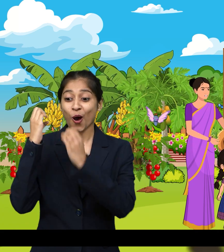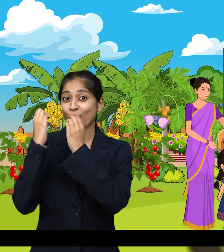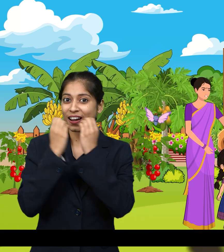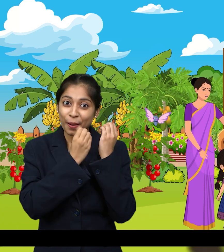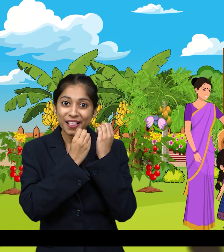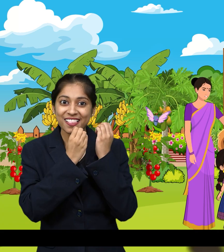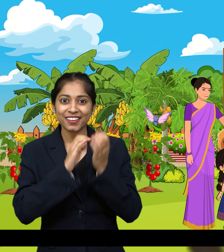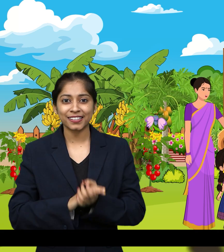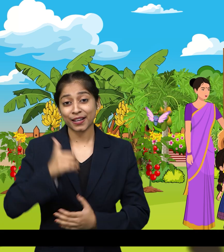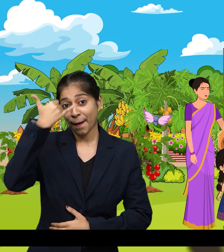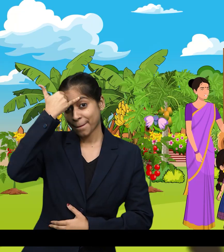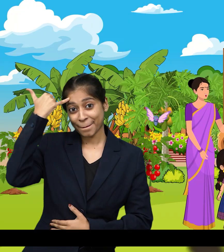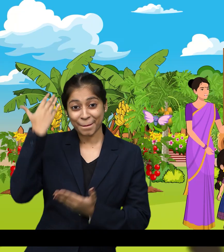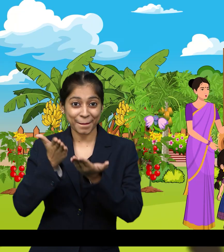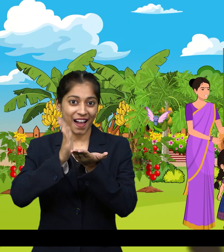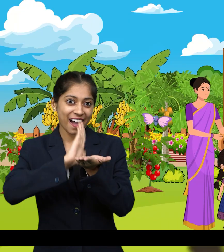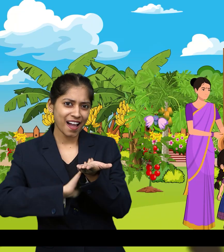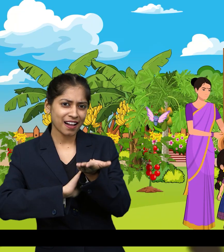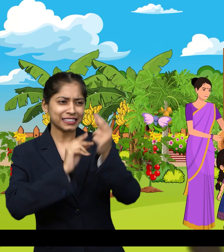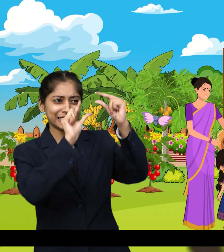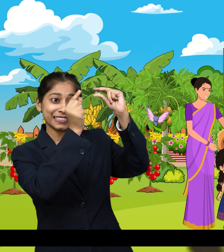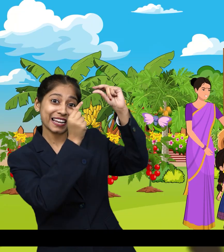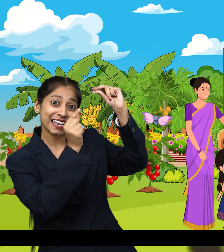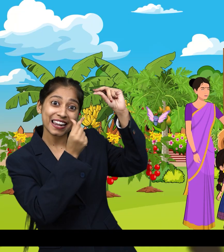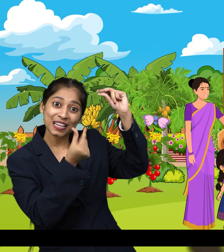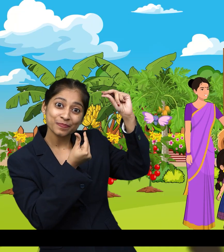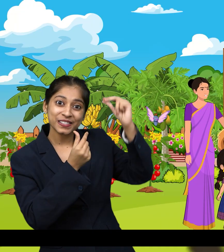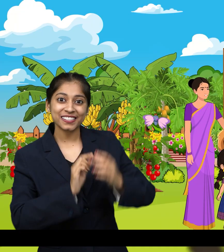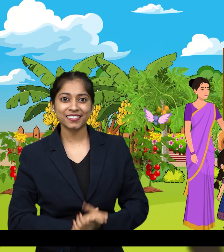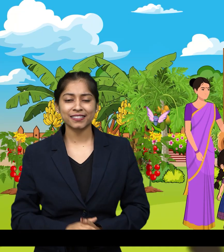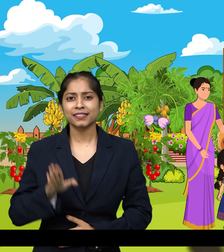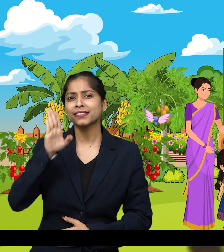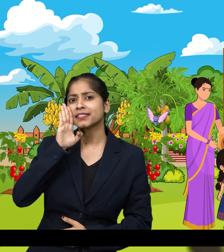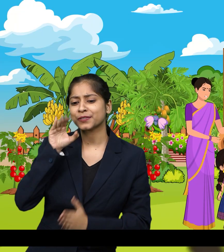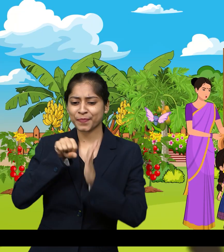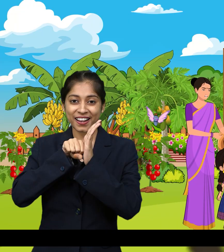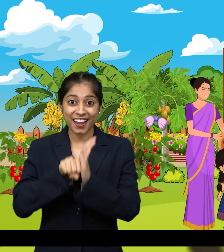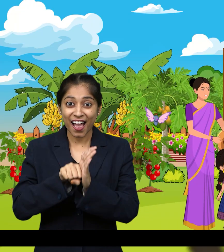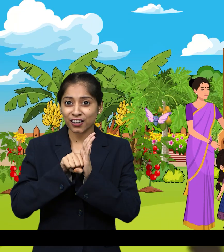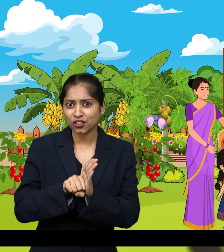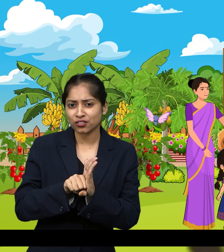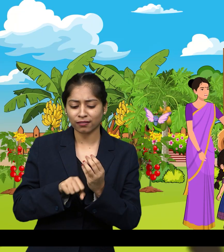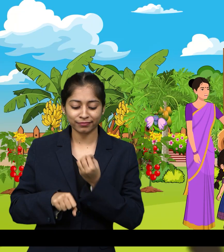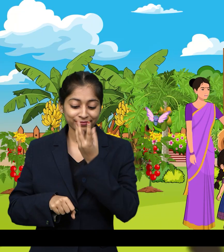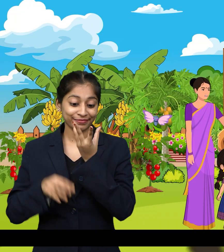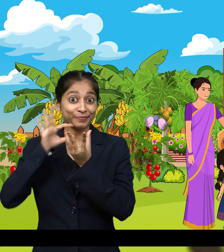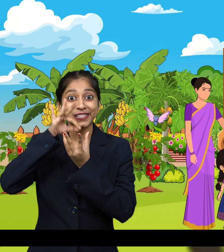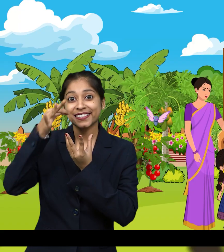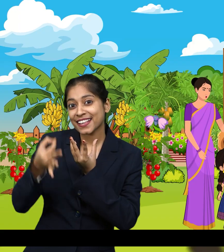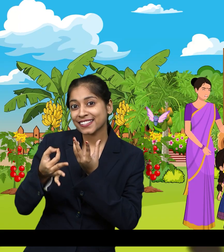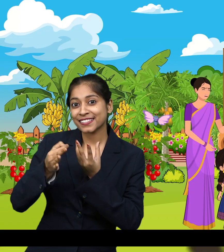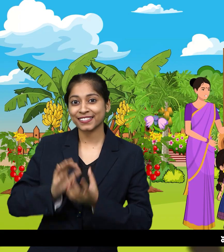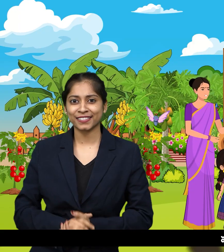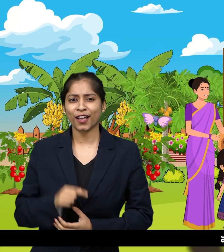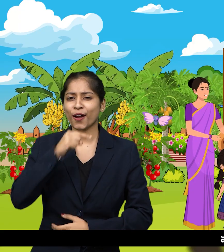పుచ్చకాయ, బొప్పాయి, ద్రాక్ష, పాలకూర, మందార,